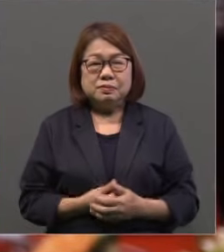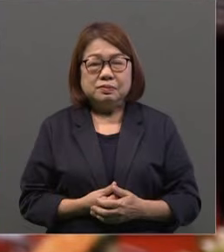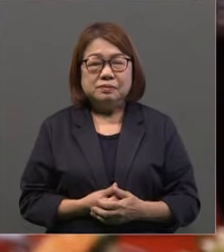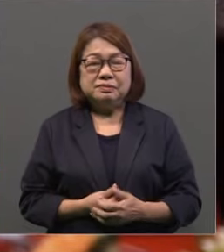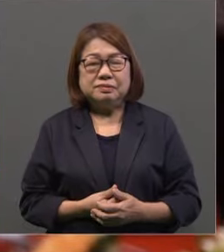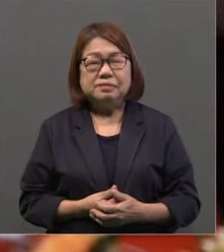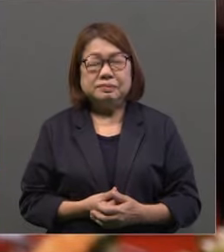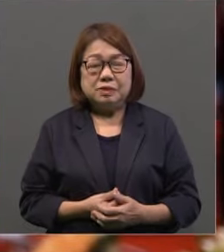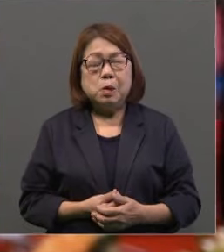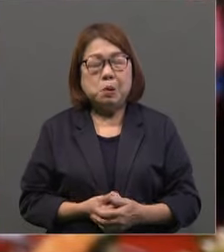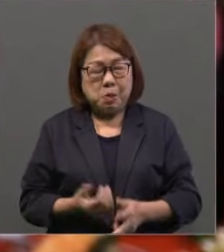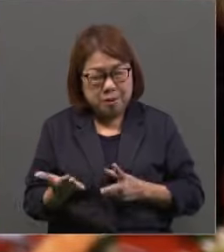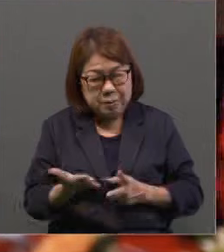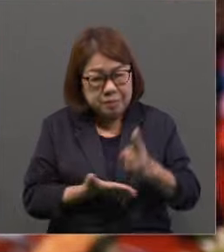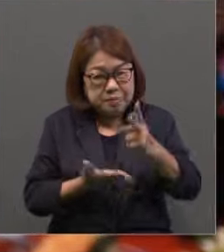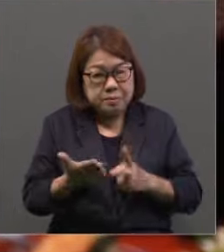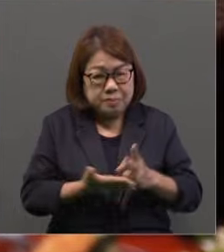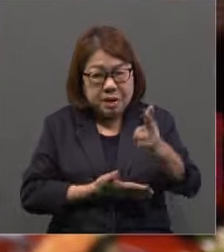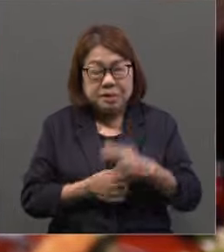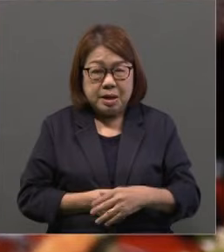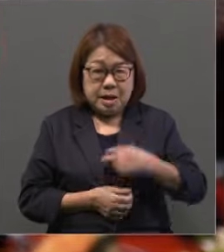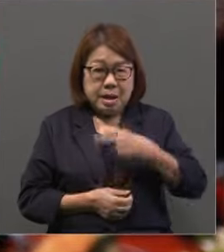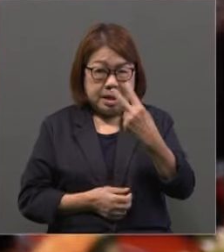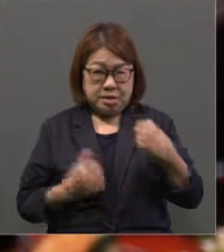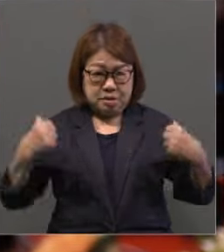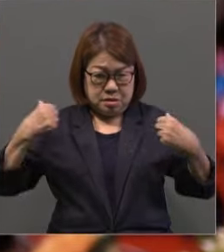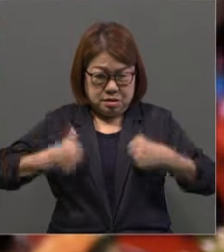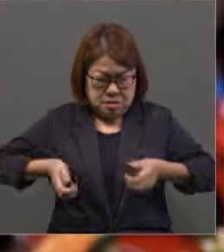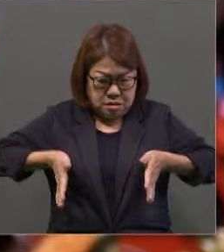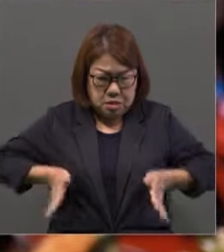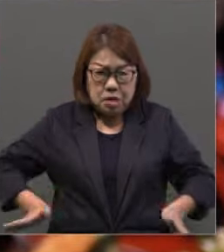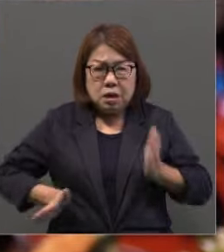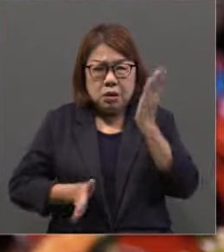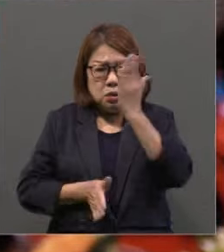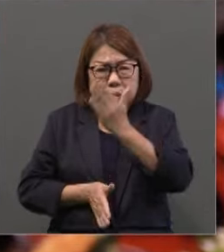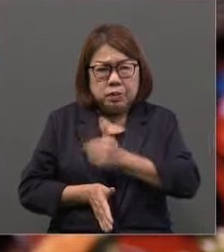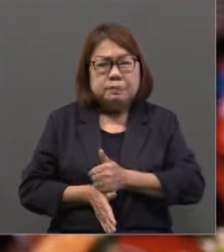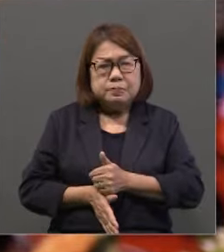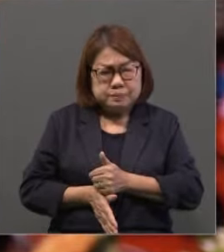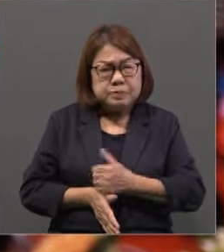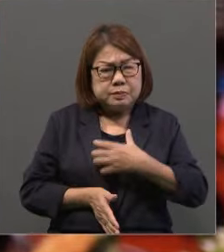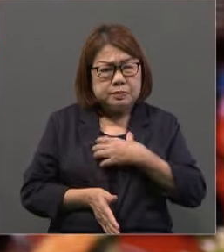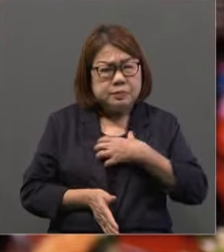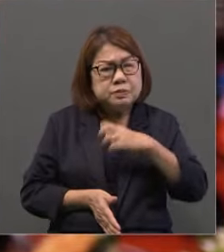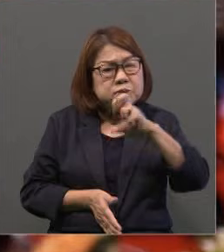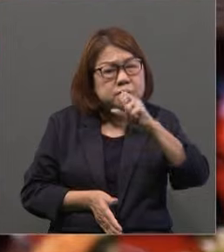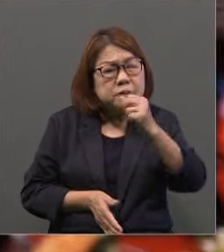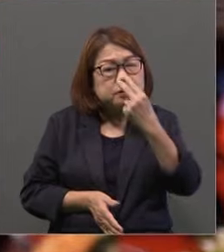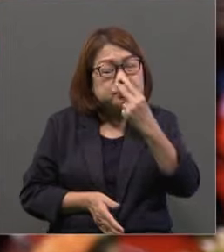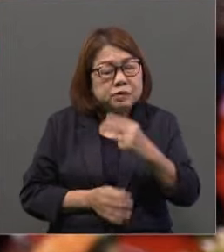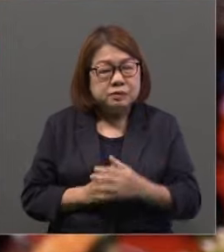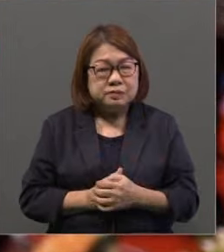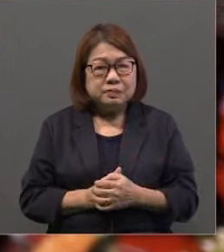หนูเห็นชุดของแดนเซอร์แล้วเขาสวยดีค่ะหนูก็เลยอยากลองทำตามบ้างอยากลองท